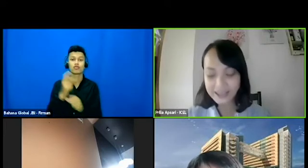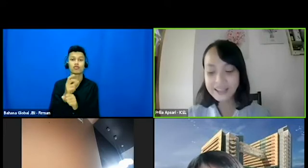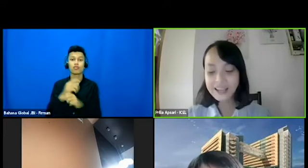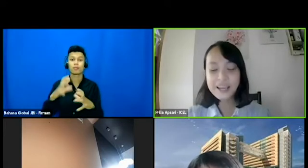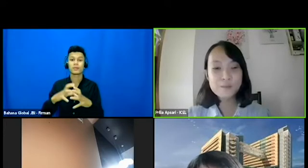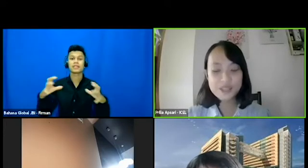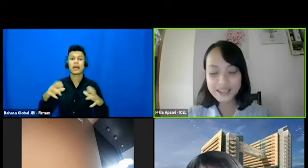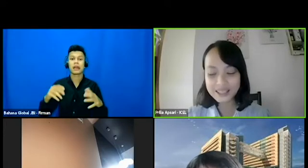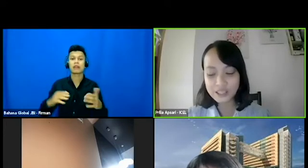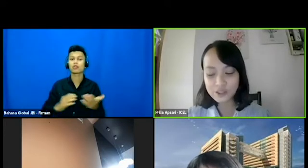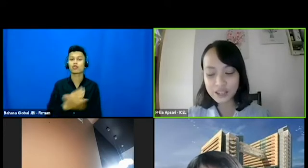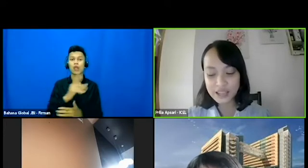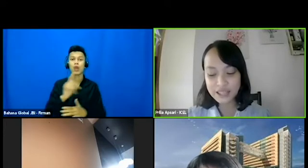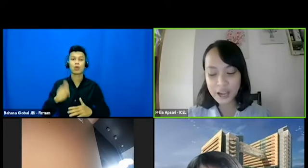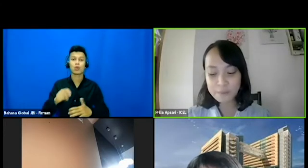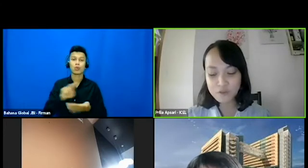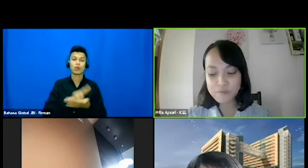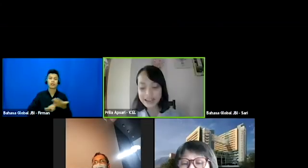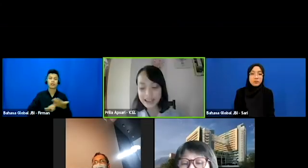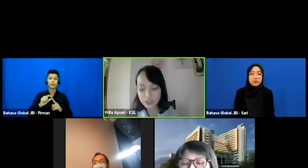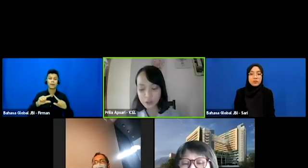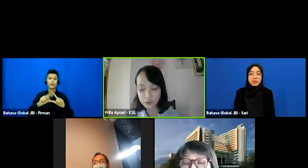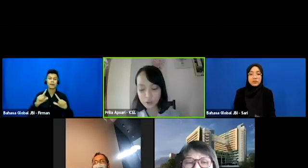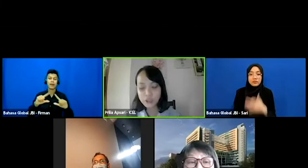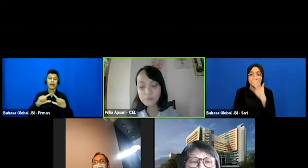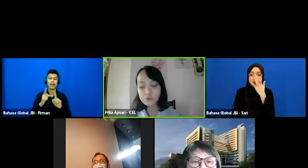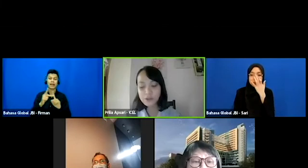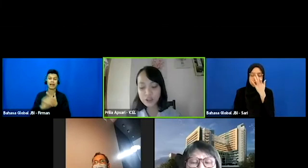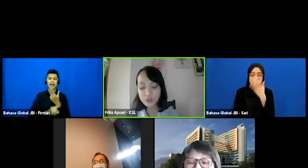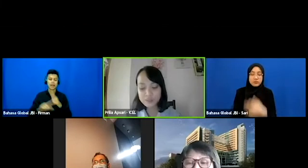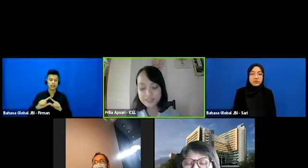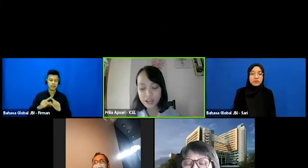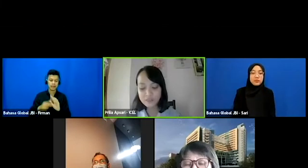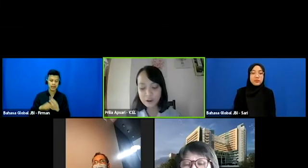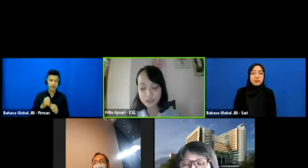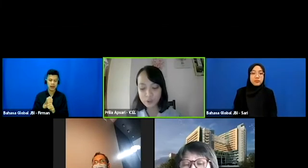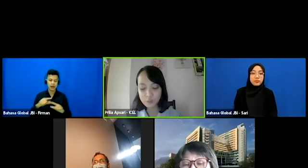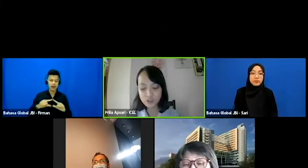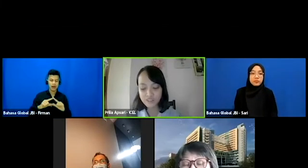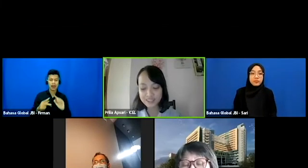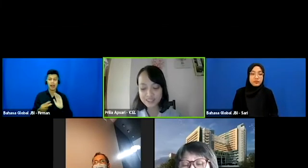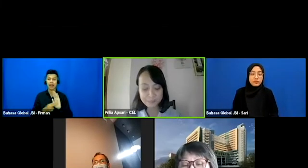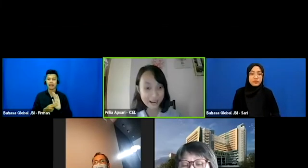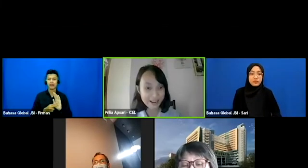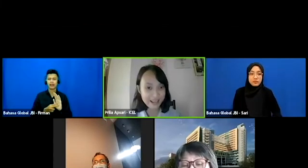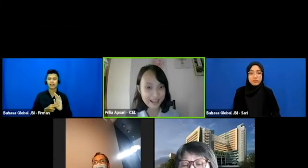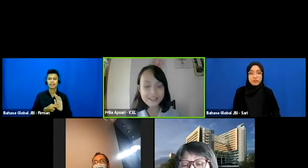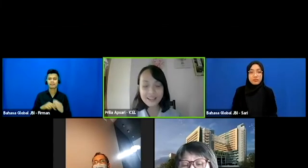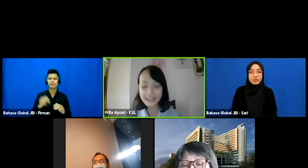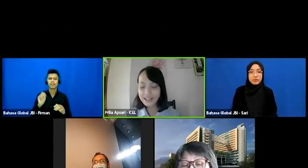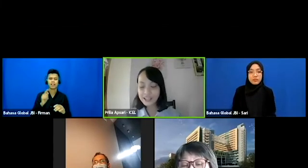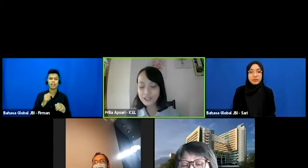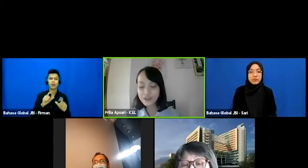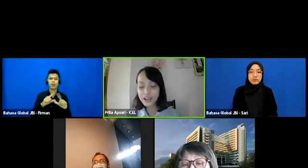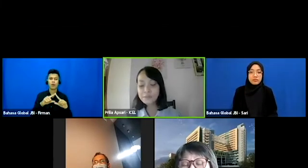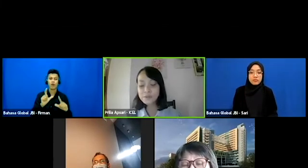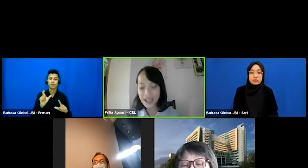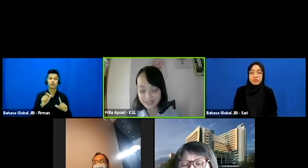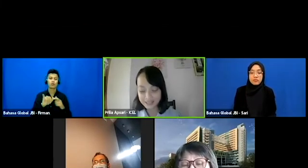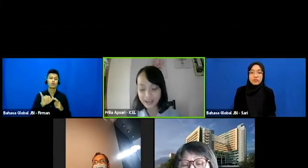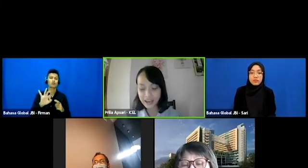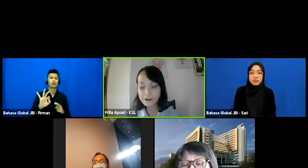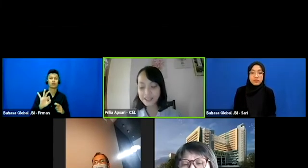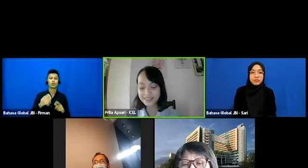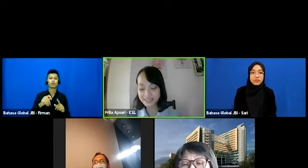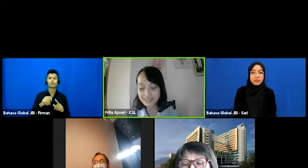Parahyangan kemudian kita juga kedatangan prog bernadette Waluyo yang merupakan guru besar Fakultas Hukum Universitas Parahyangan dan juga